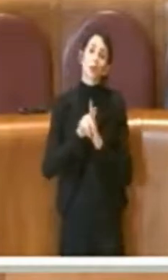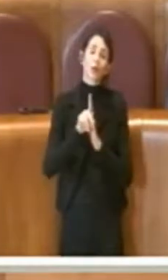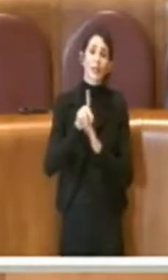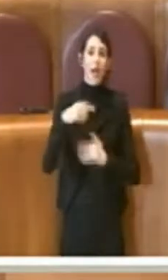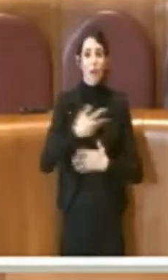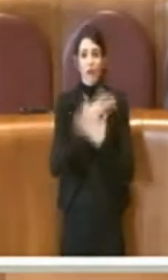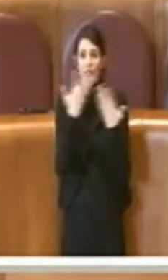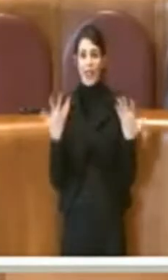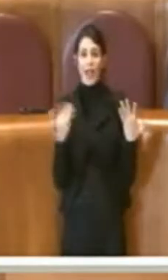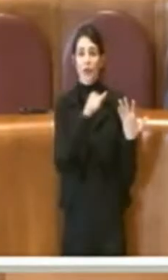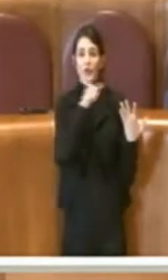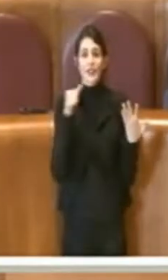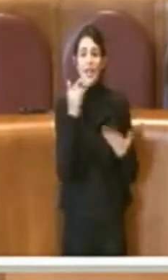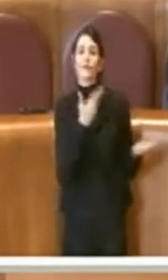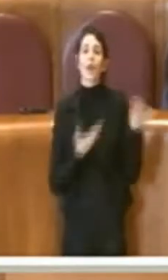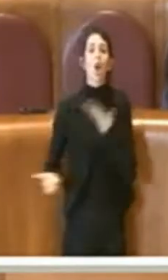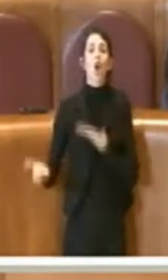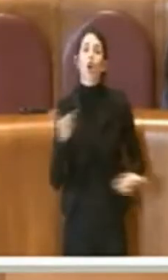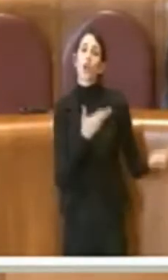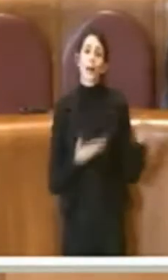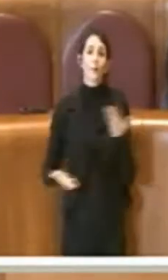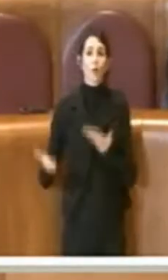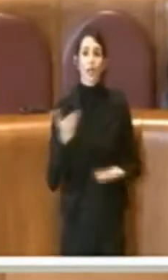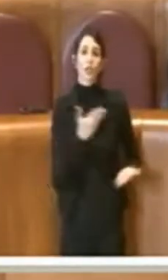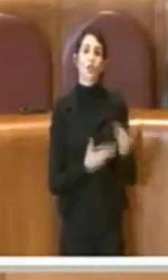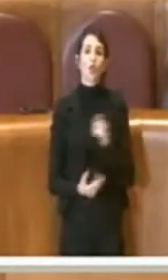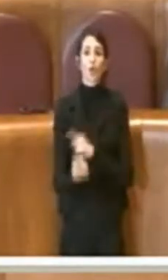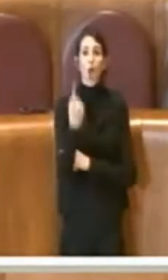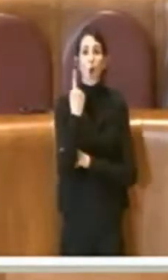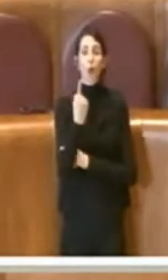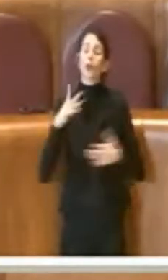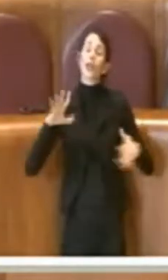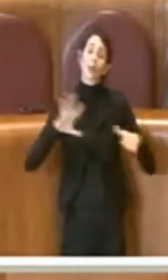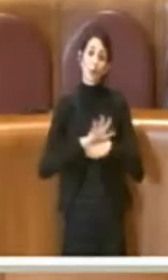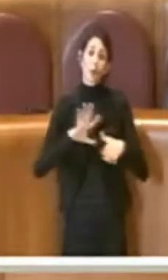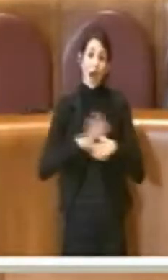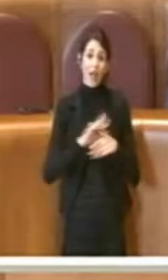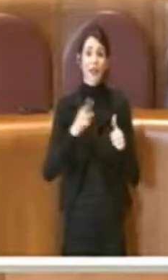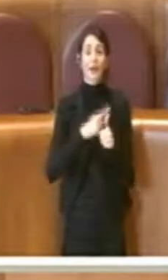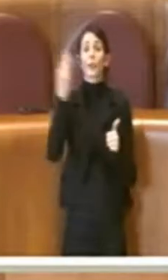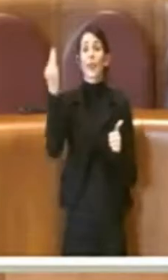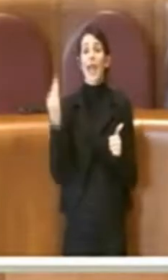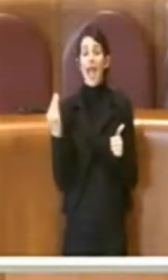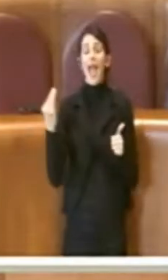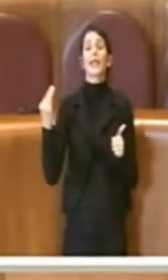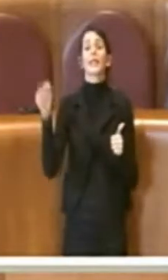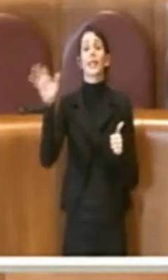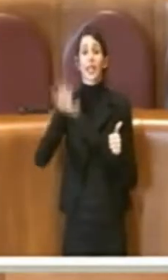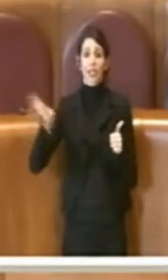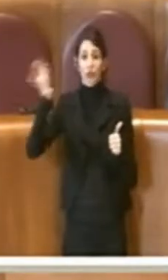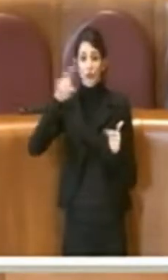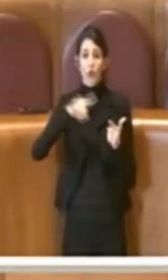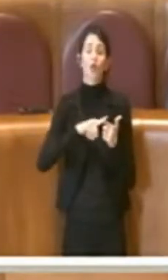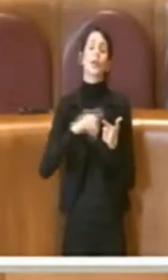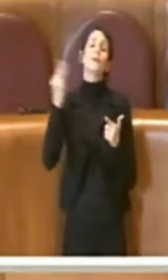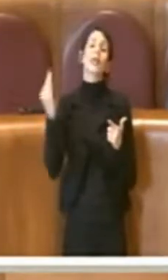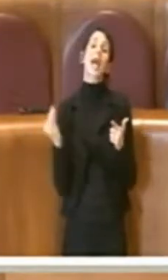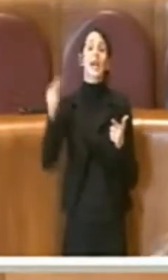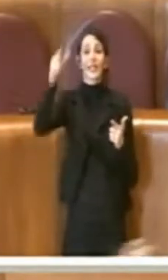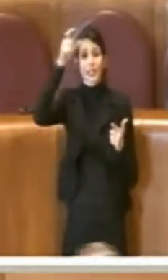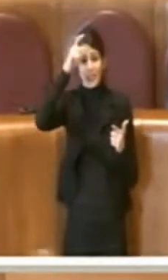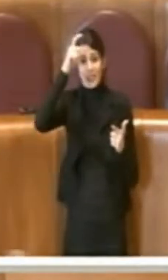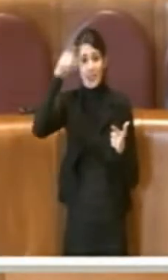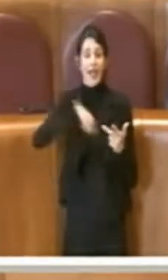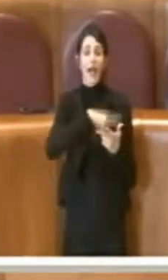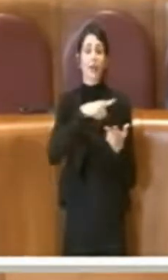ancora più evidente è necessaria la collaborazione e un'unità di intenti tra ente locale, regione e Stato. Noi qui